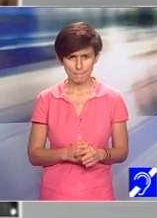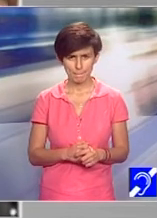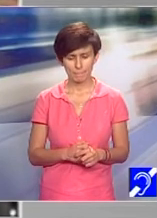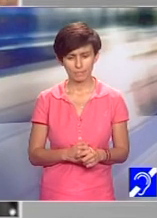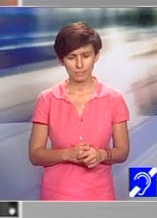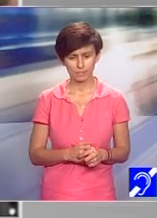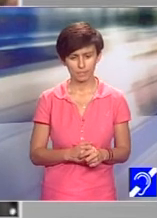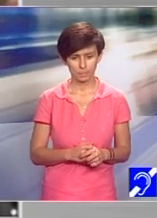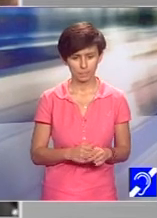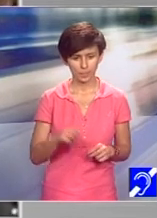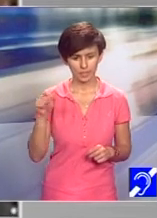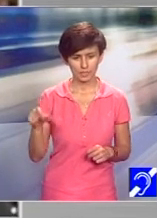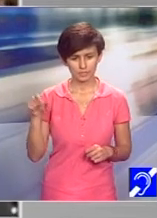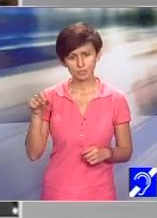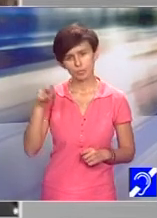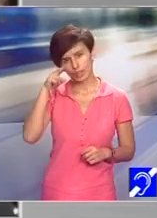Interlocutorii germani